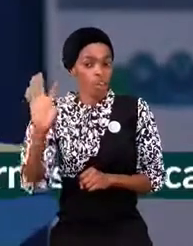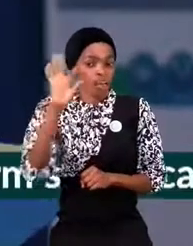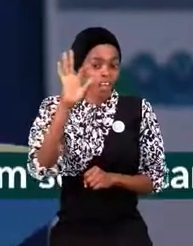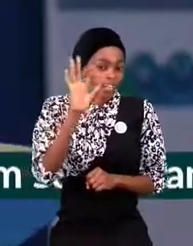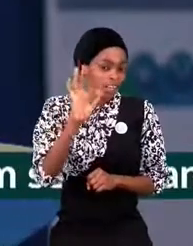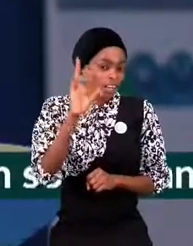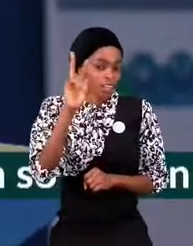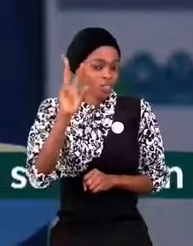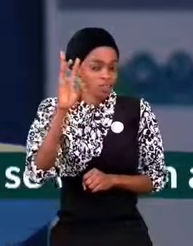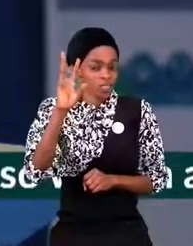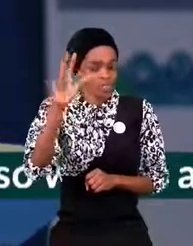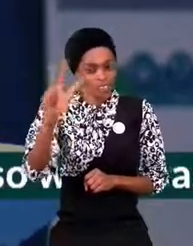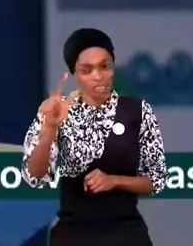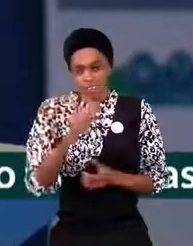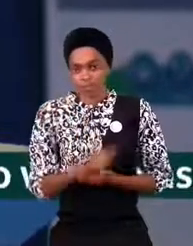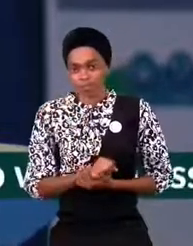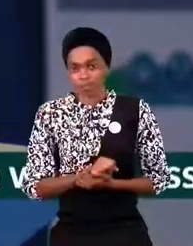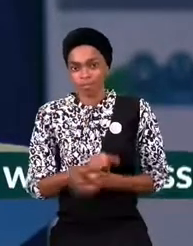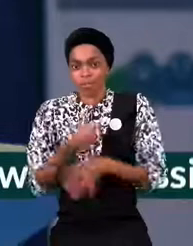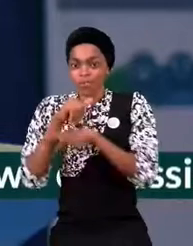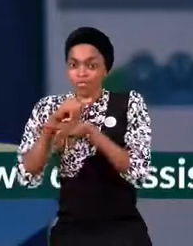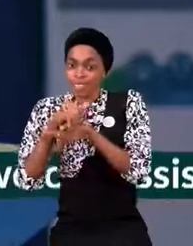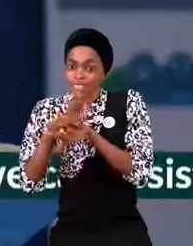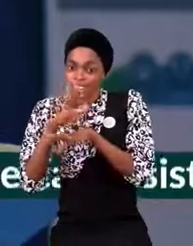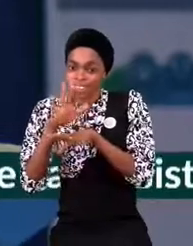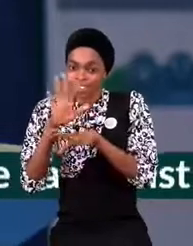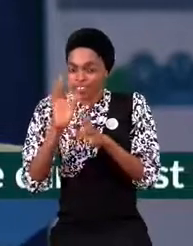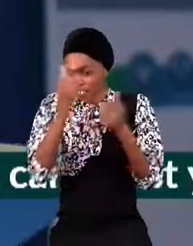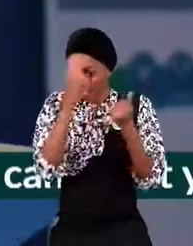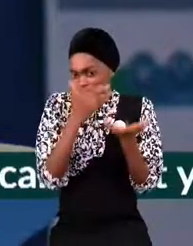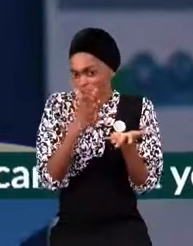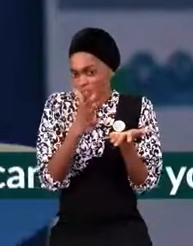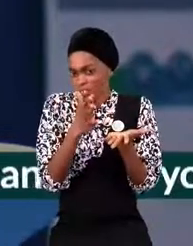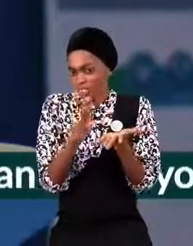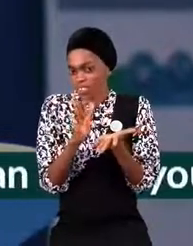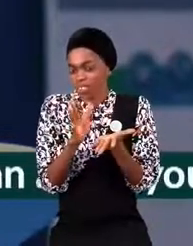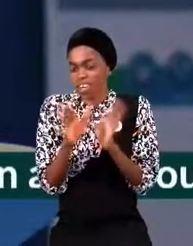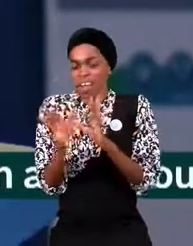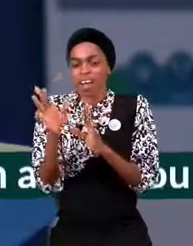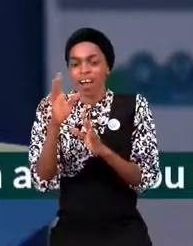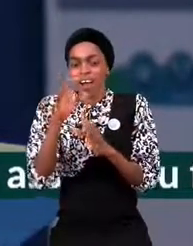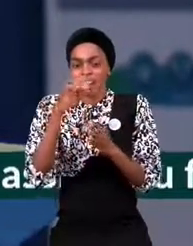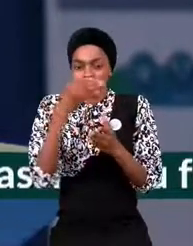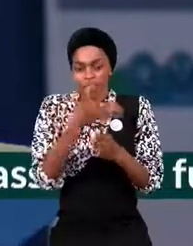vos informations, nos prénoms, numéro de téléphone. Il y aura une séance spéciale